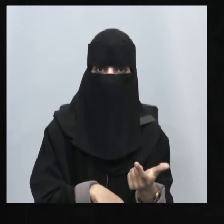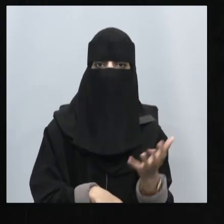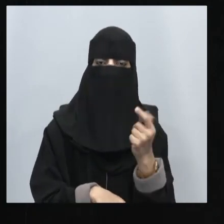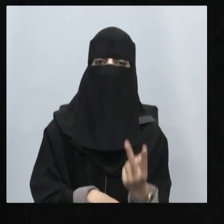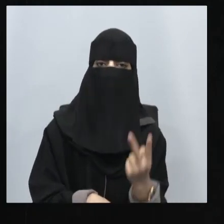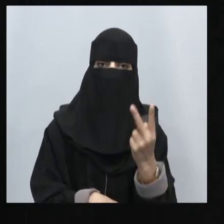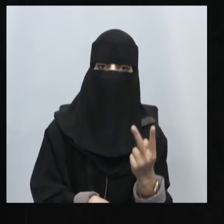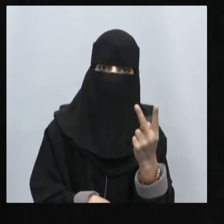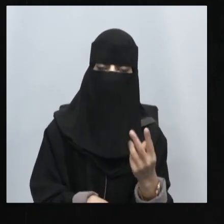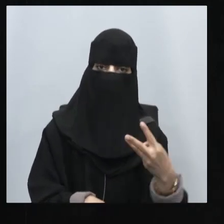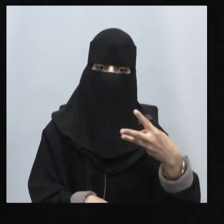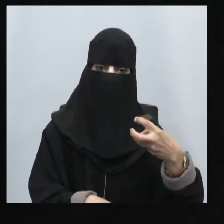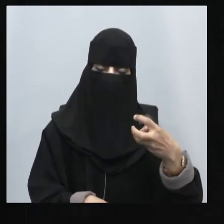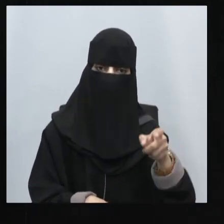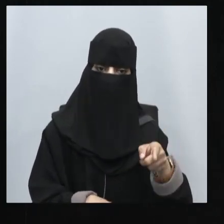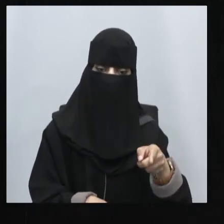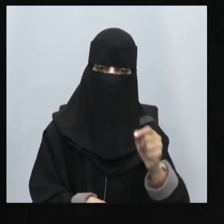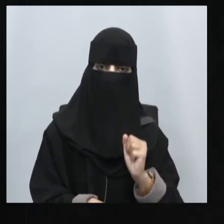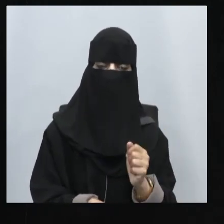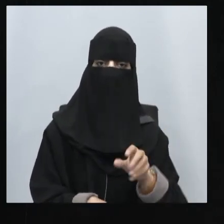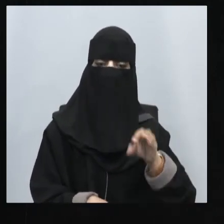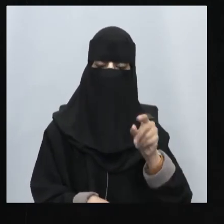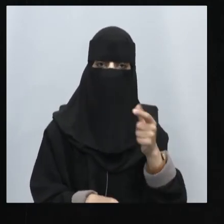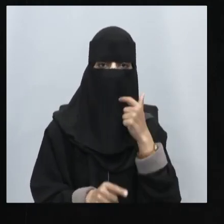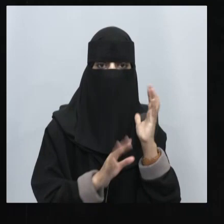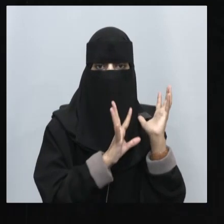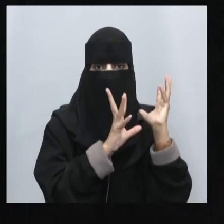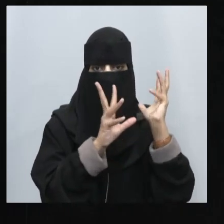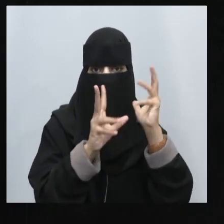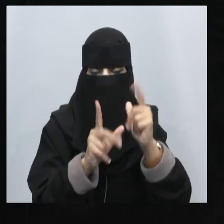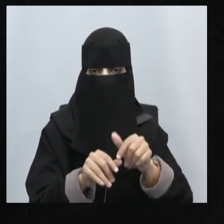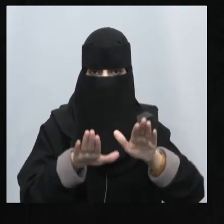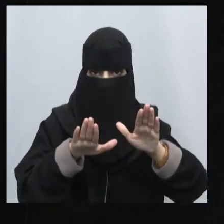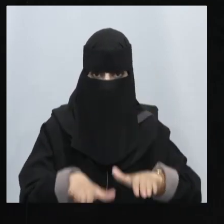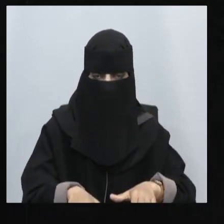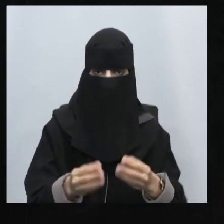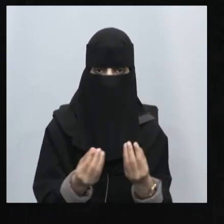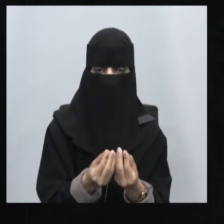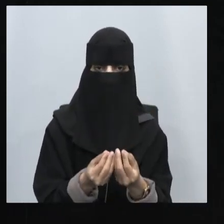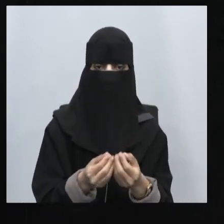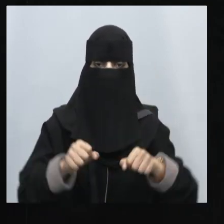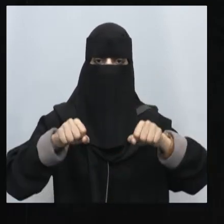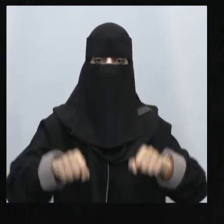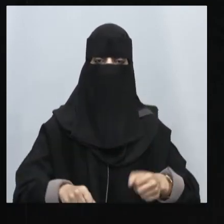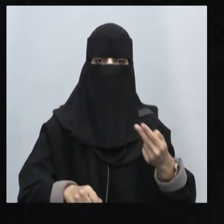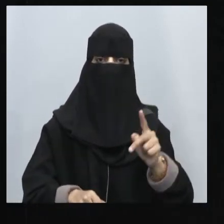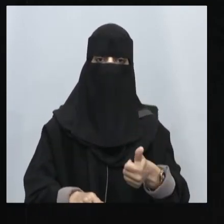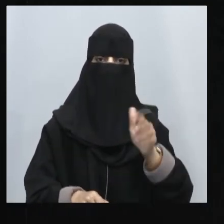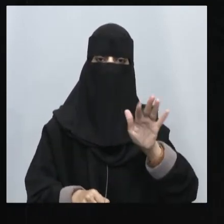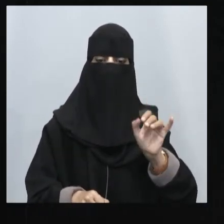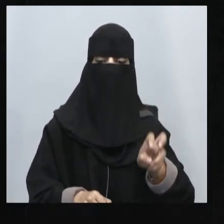وثلاثون خليفه نظرا للفتره الزمنيه الطويله لبقاء الخلافه العباسيه